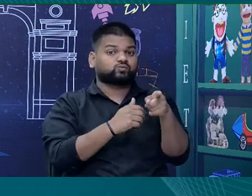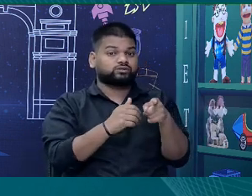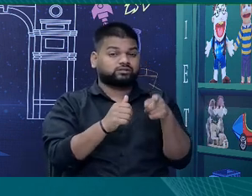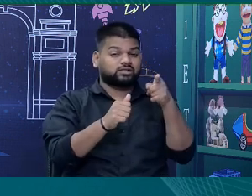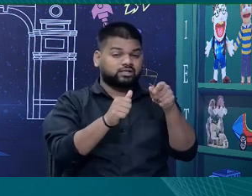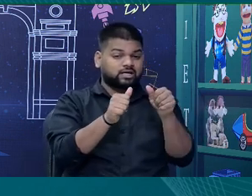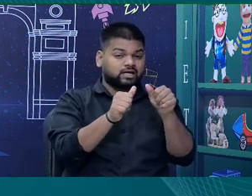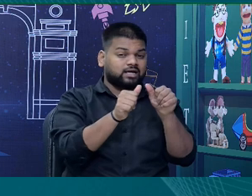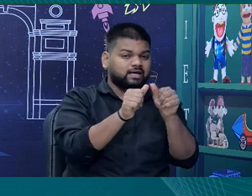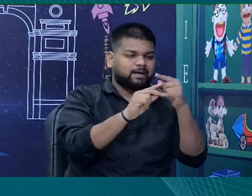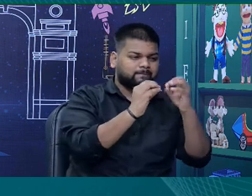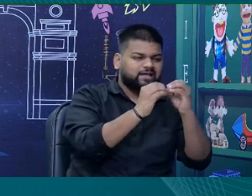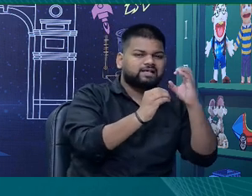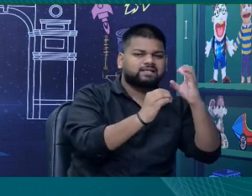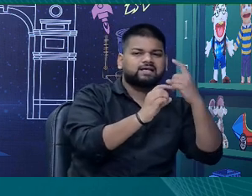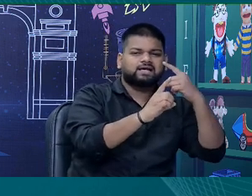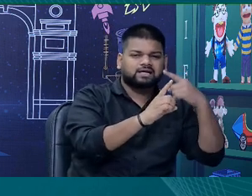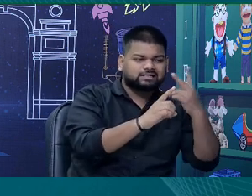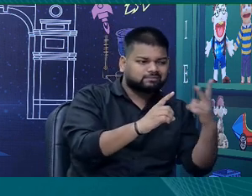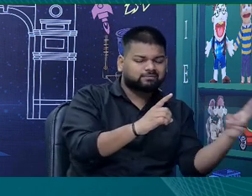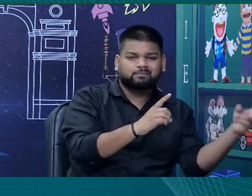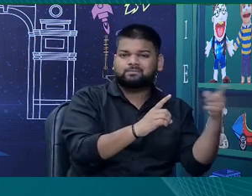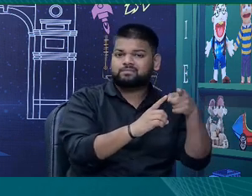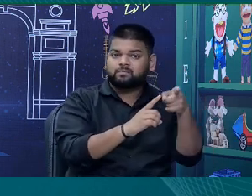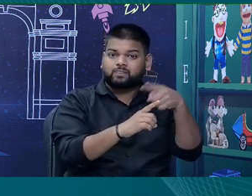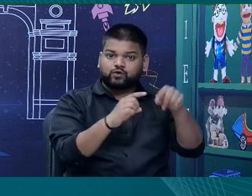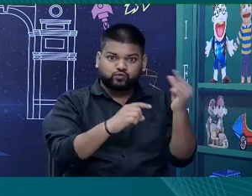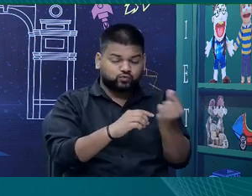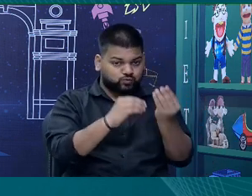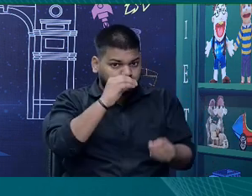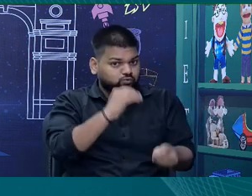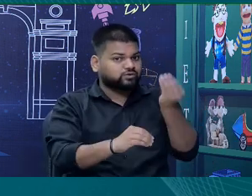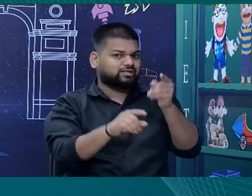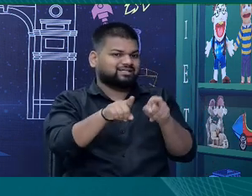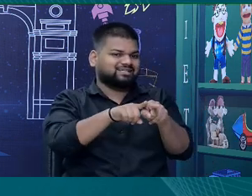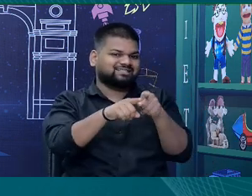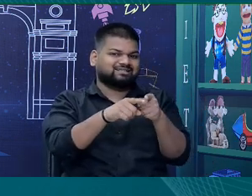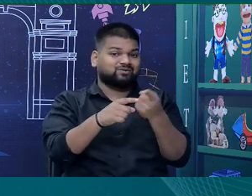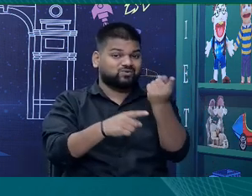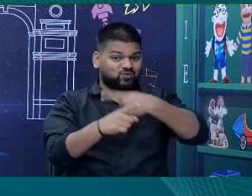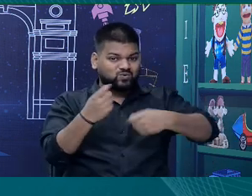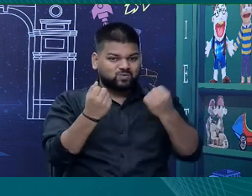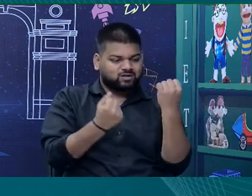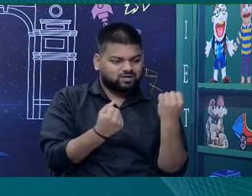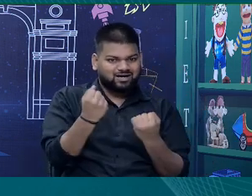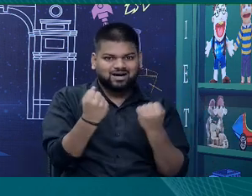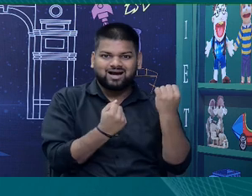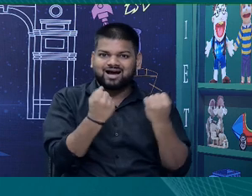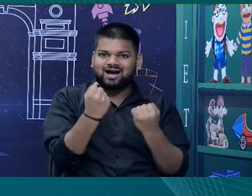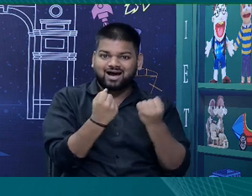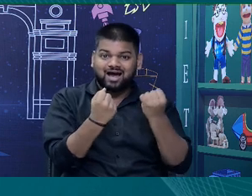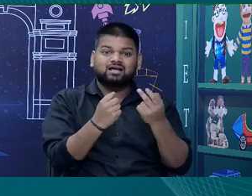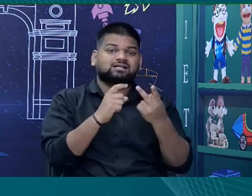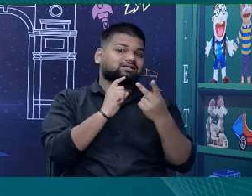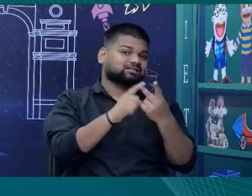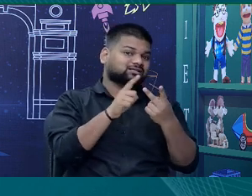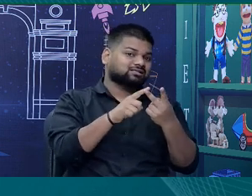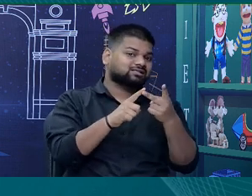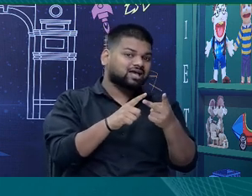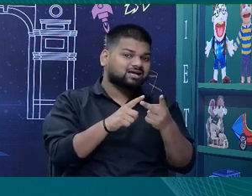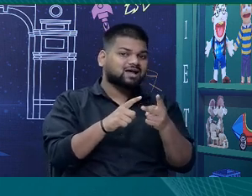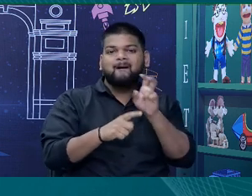एग्जांपल के तोर पर जो आपके ड्राइवरलेस कर्ज है और जो ड्राइवरलेस कोचस है मेट्रो की उसमें